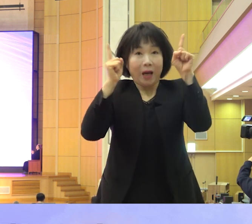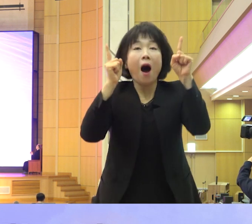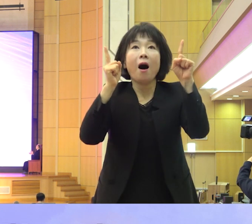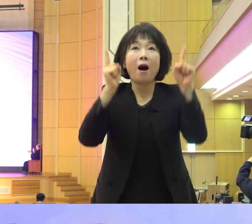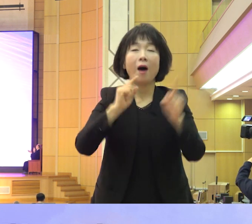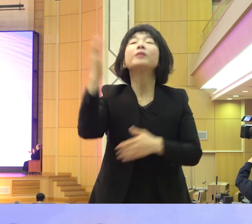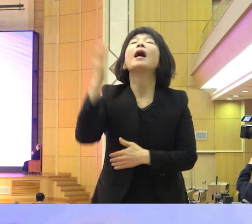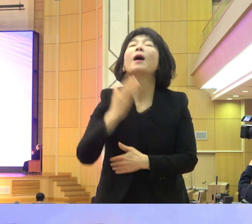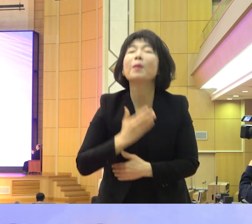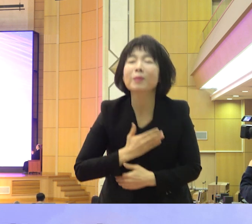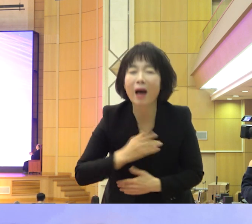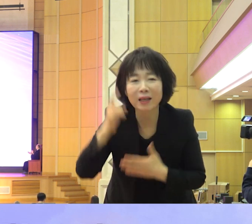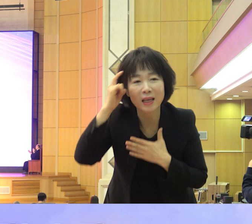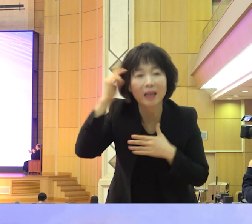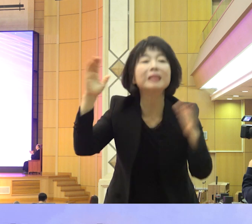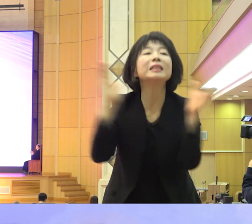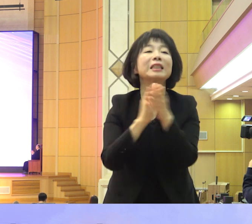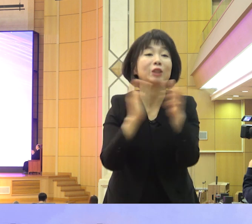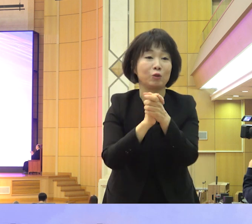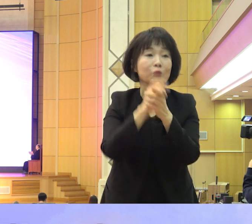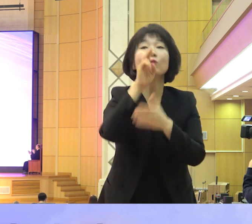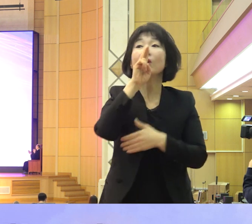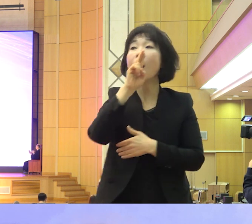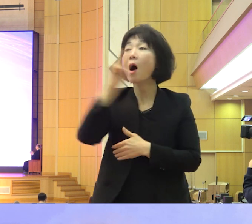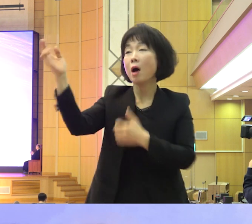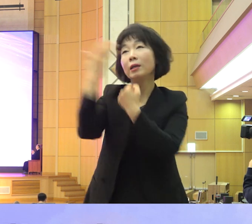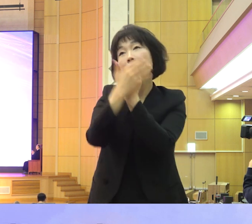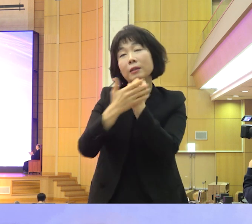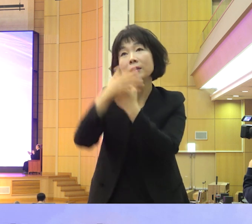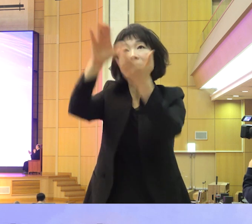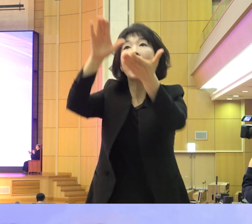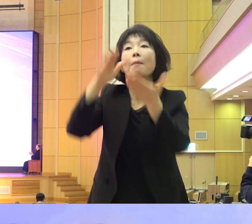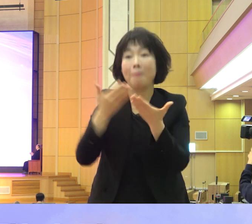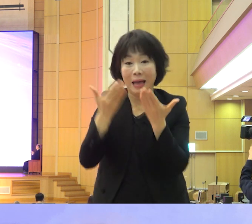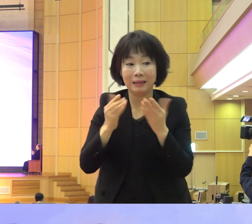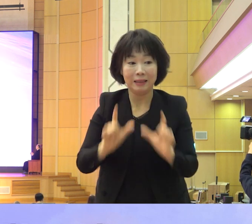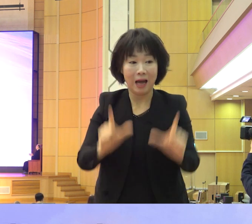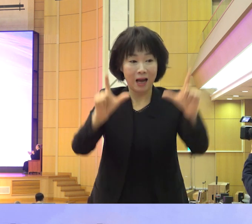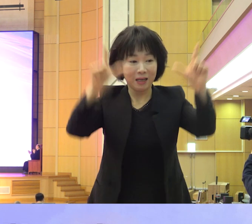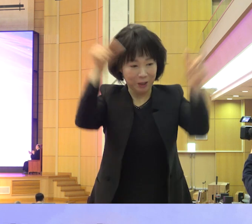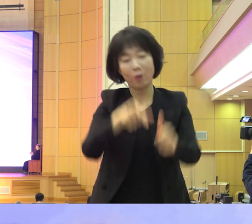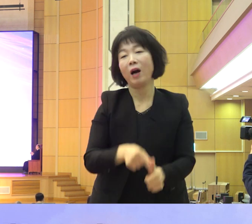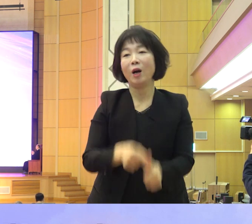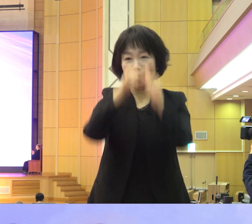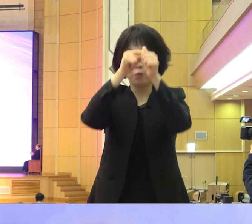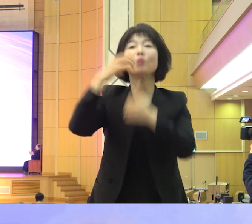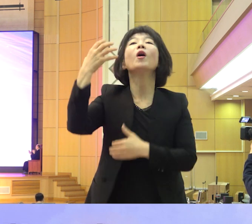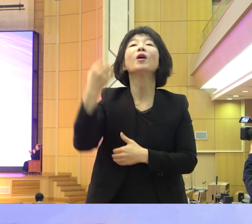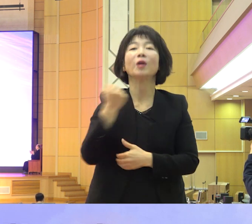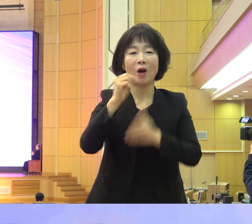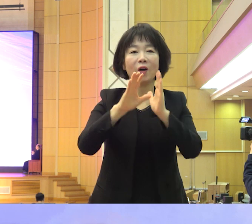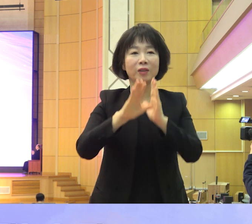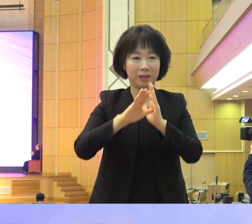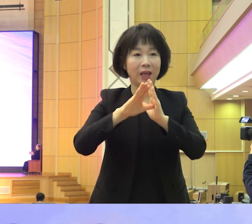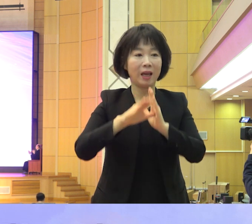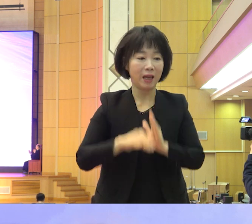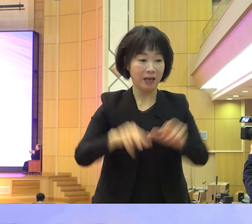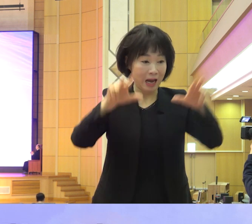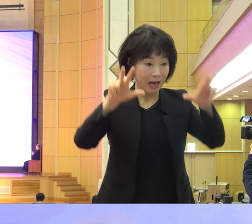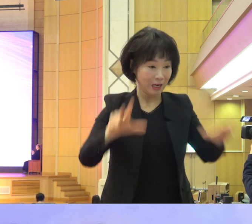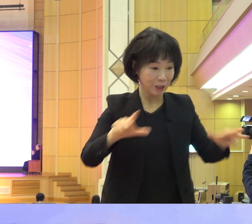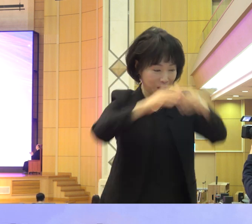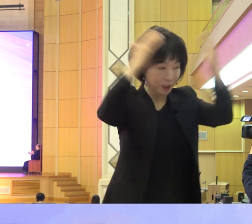어서 깰지어다 나의 친구여. 그의 하늘 날과 구원